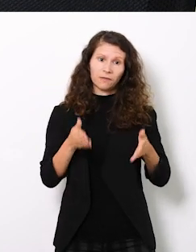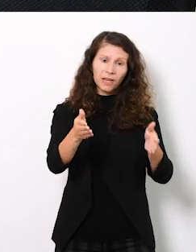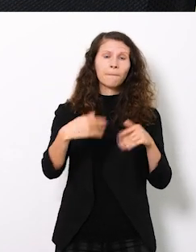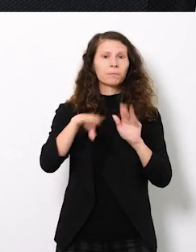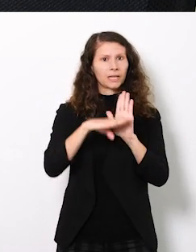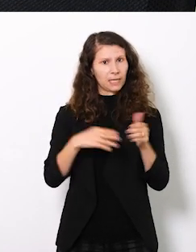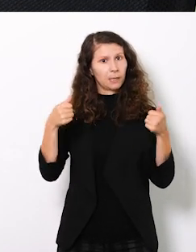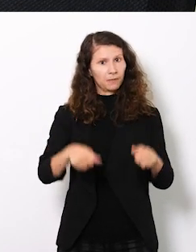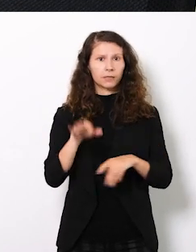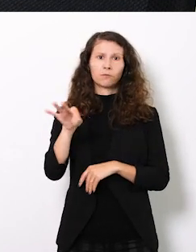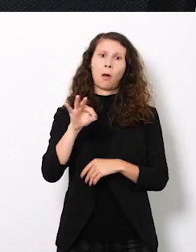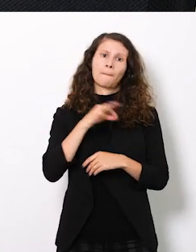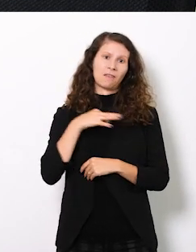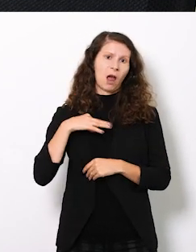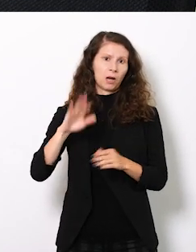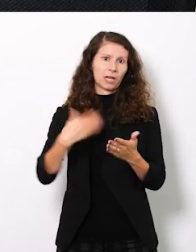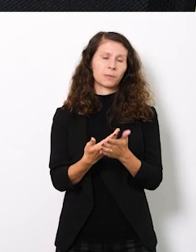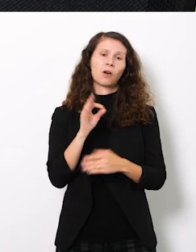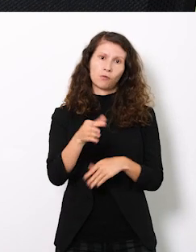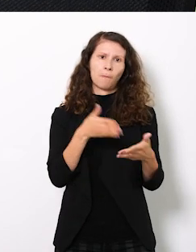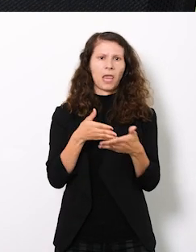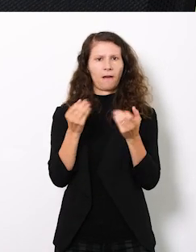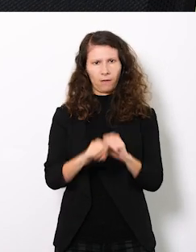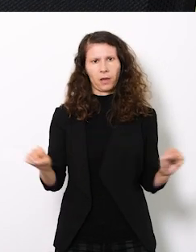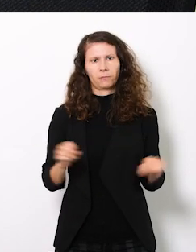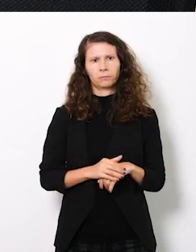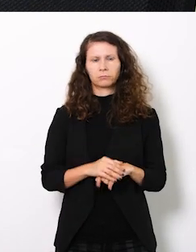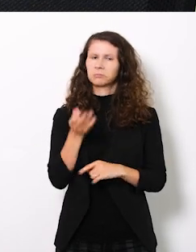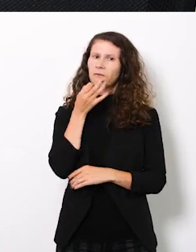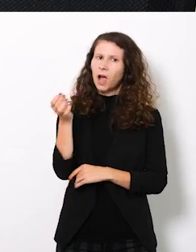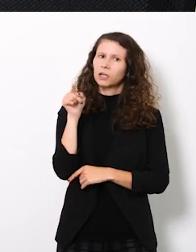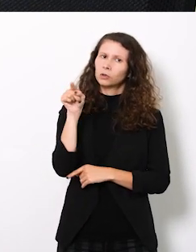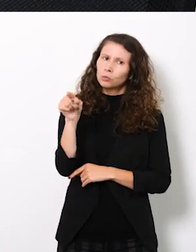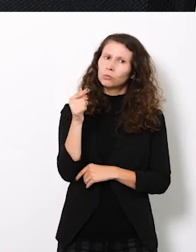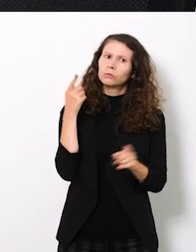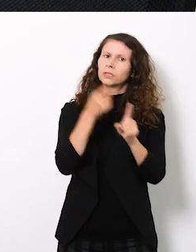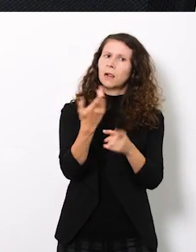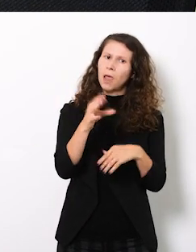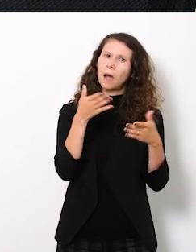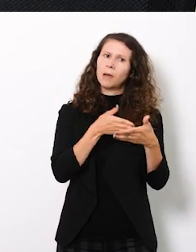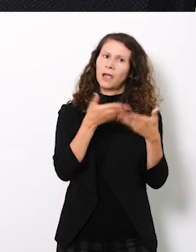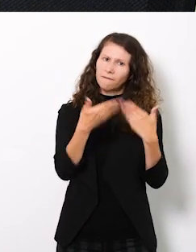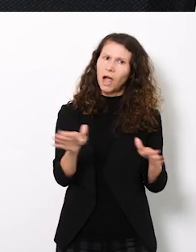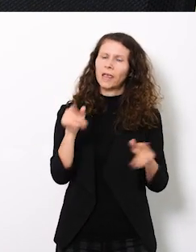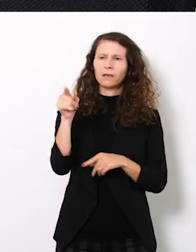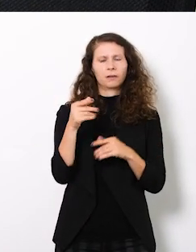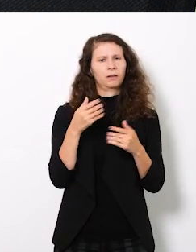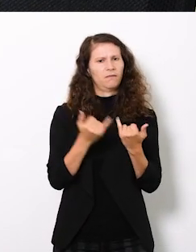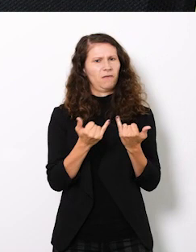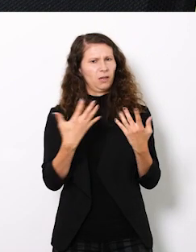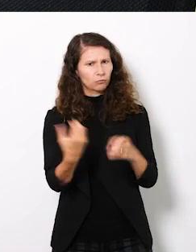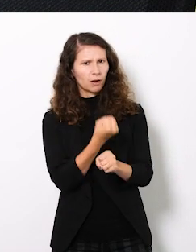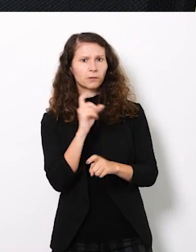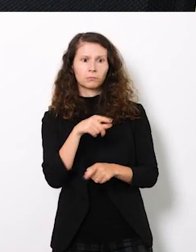Verpflichtung auch der privaten Anbieter für Barrierefreiheit. Wie wollen Sie für mehr Barrierefreiheit sorgen, auch für Menschen, die